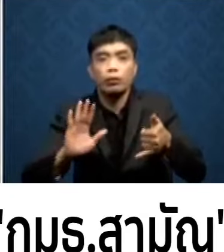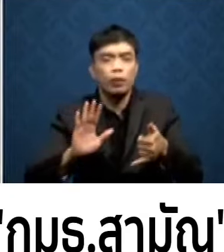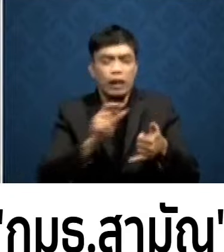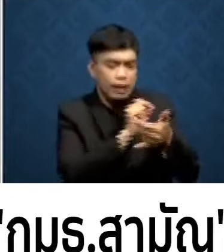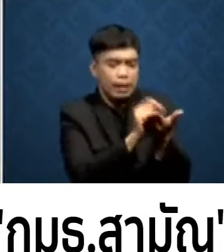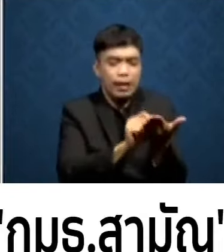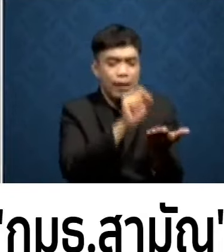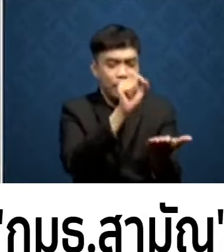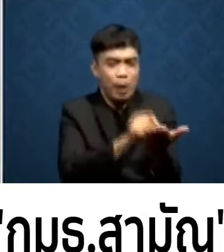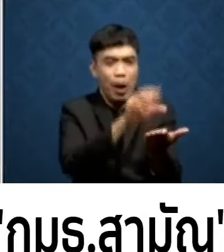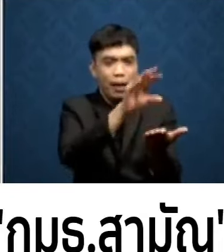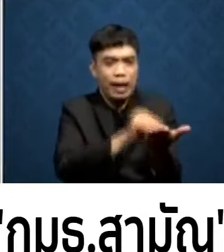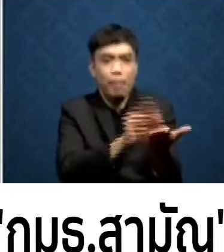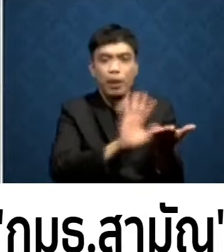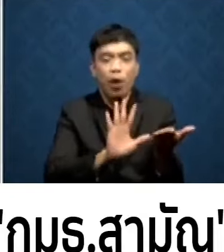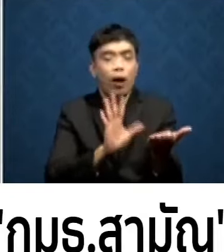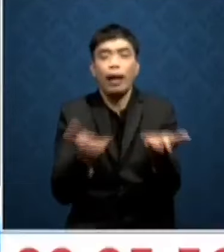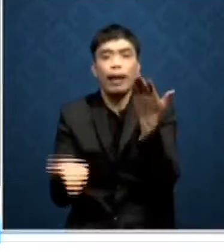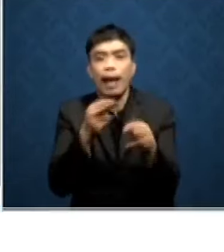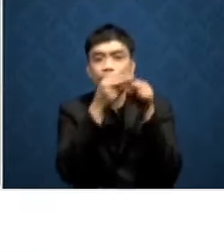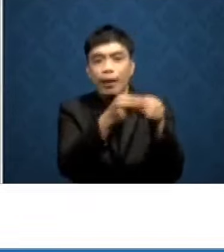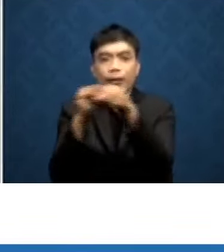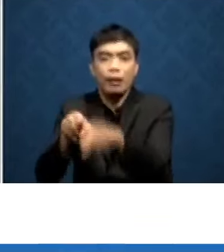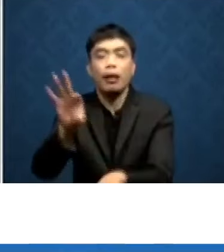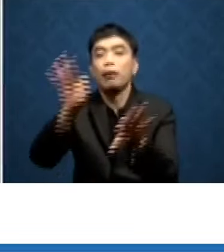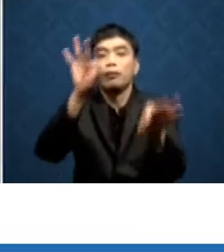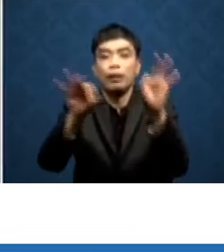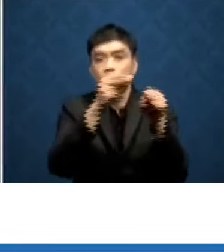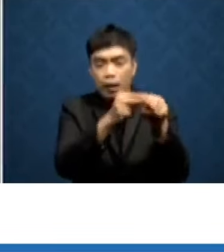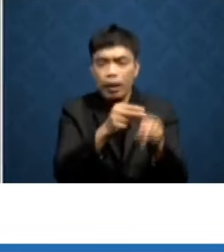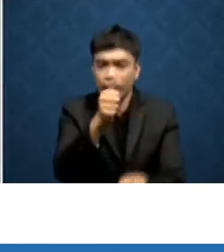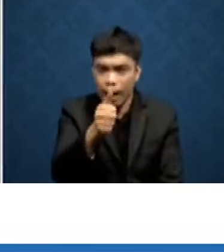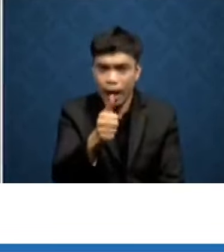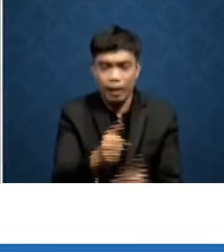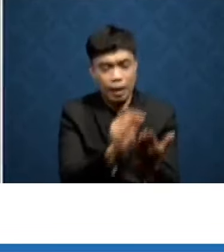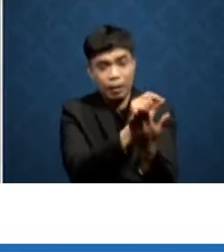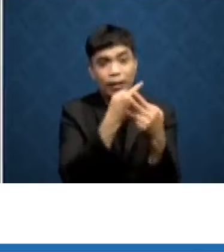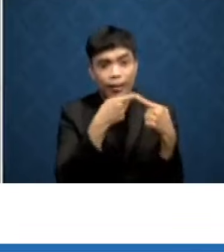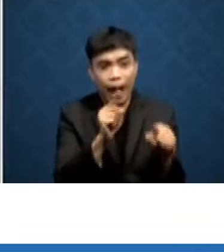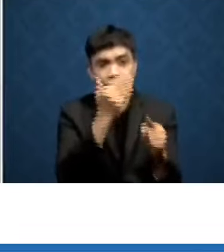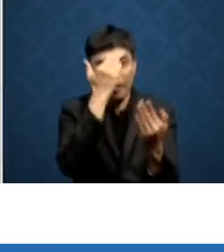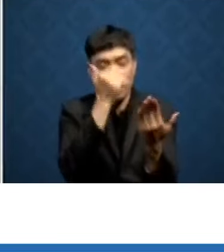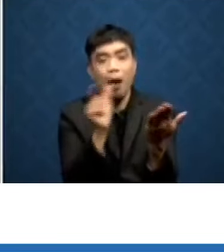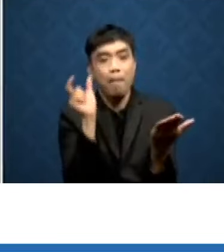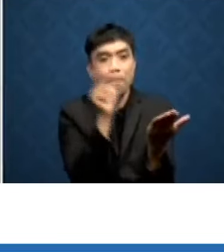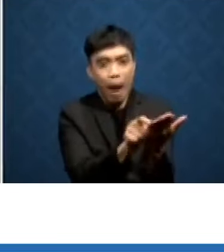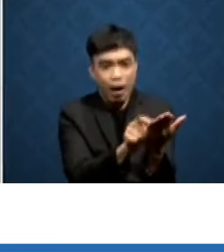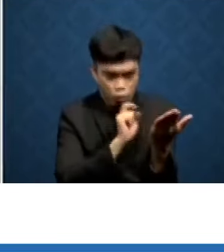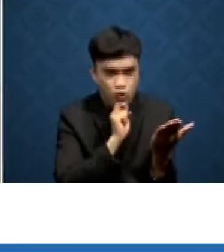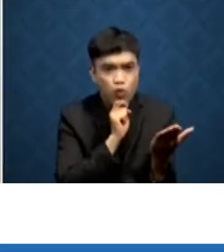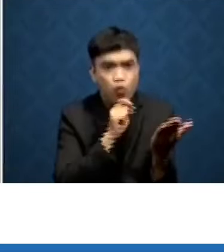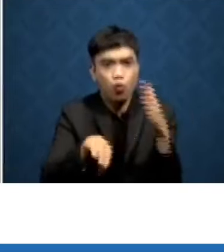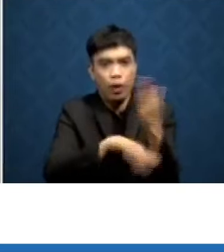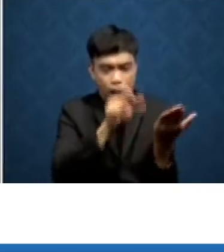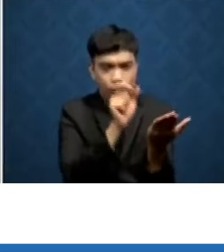ได้มาอยู่ในคณะนี้นะครับแล้วข้อความ 5บรรทัดท่านเขียนทำไมครับท่าน